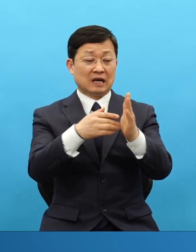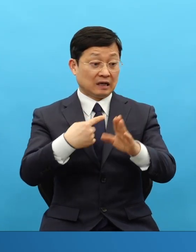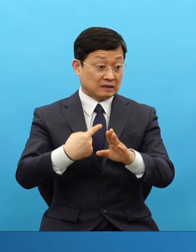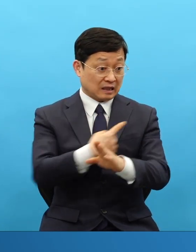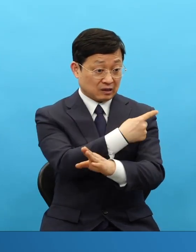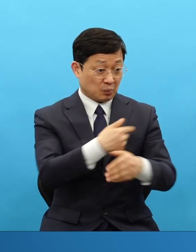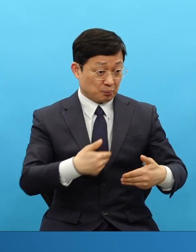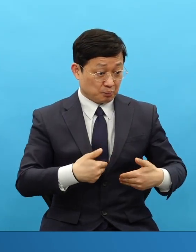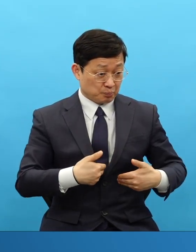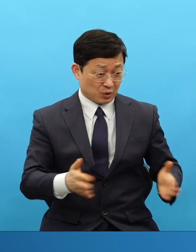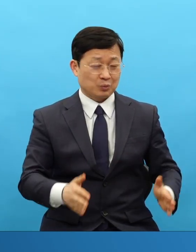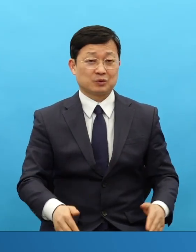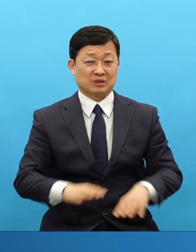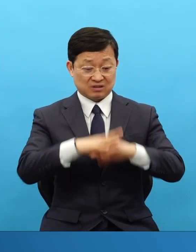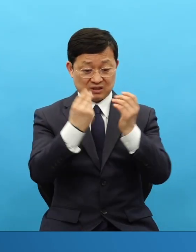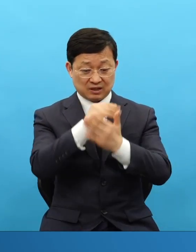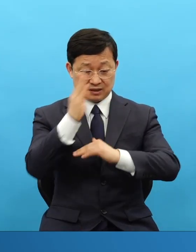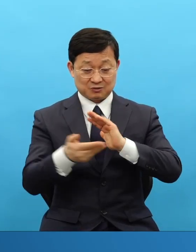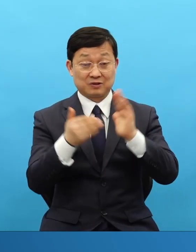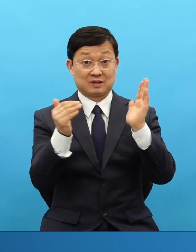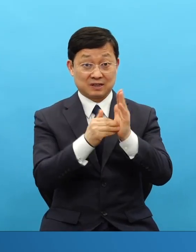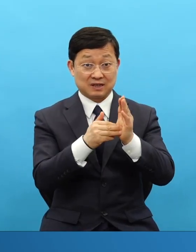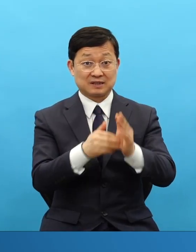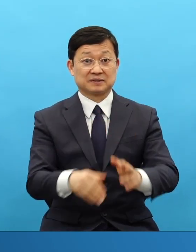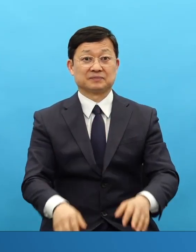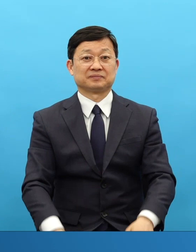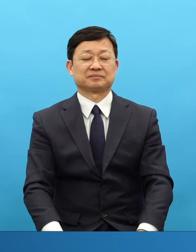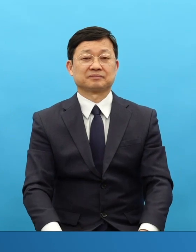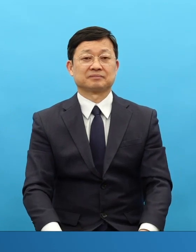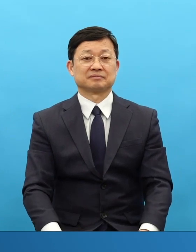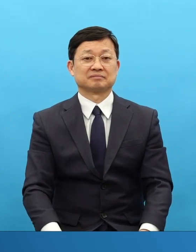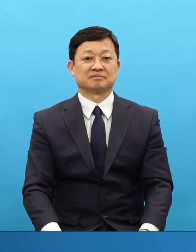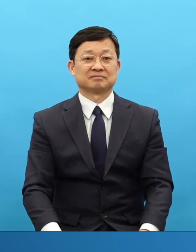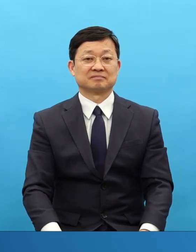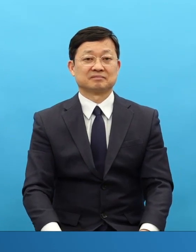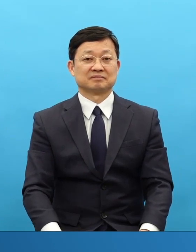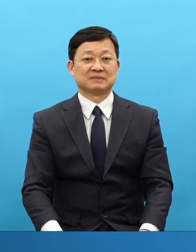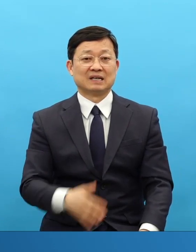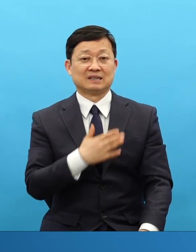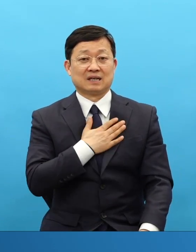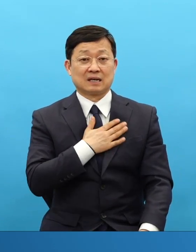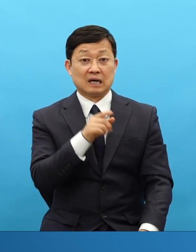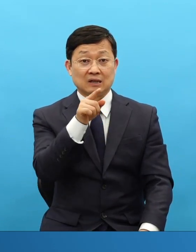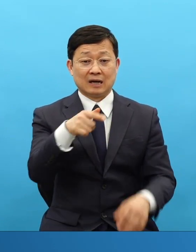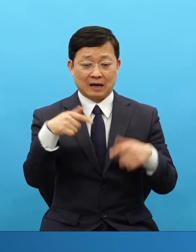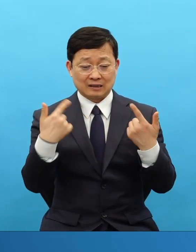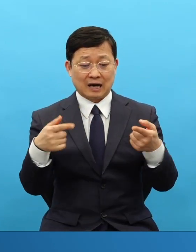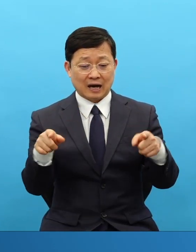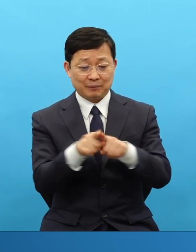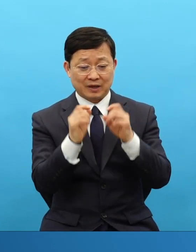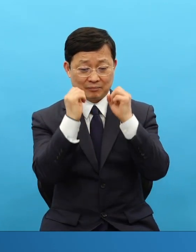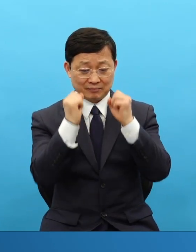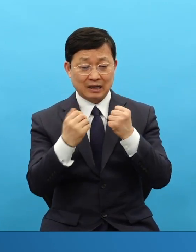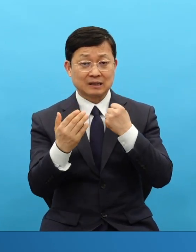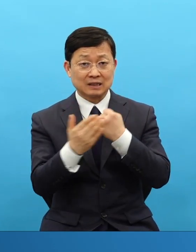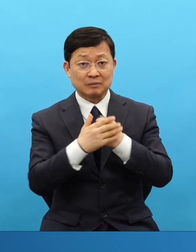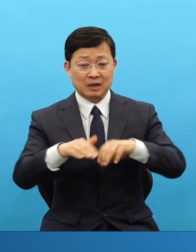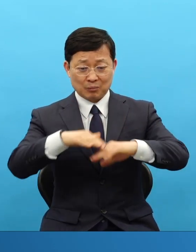이루었다 이제는 항상 함께 할 테니까 모든 족속에 가라